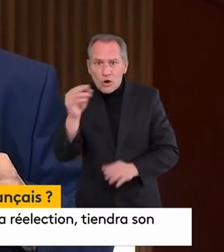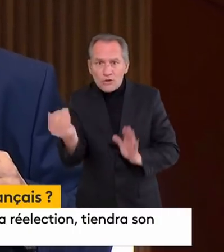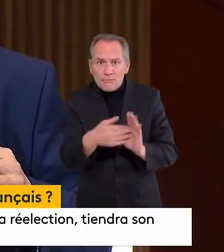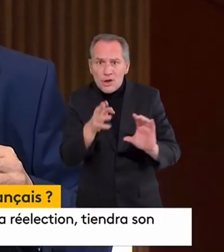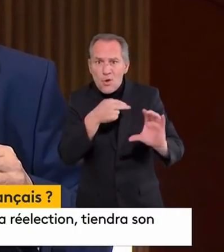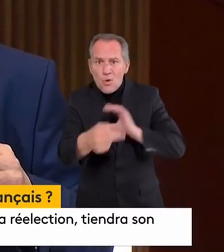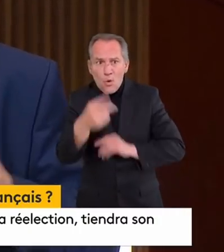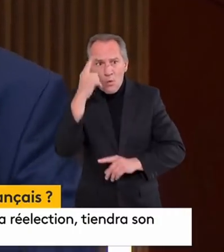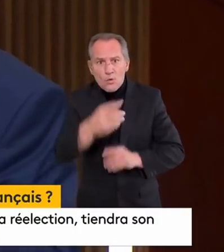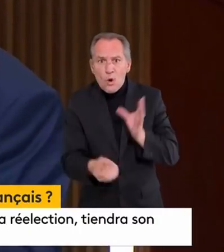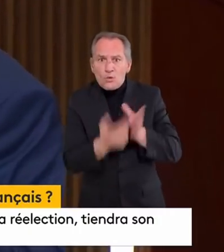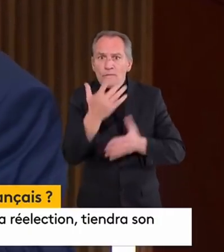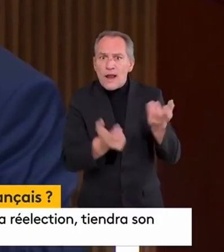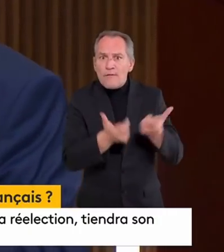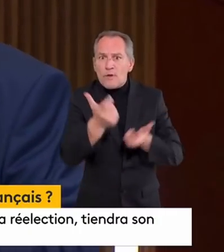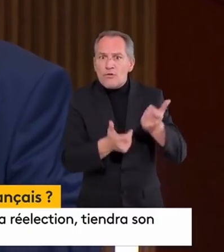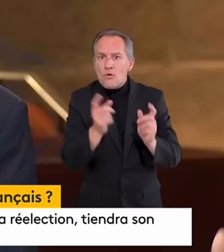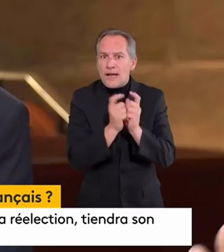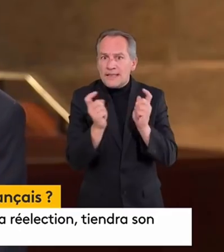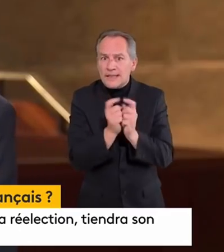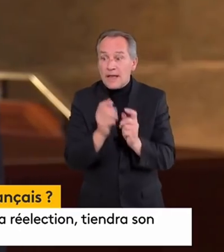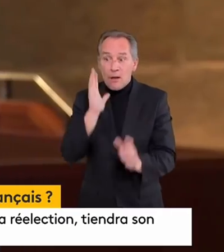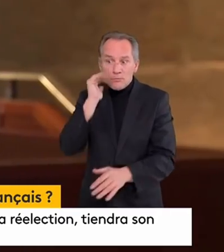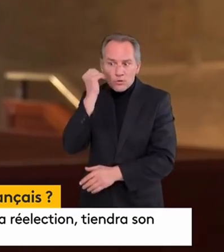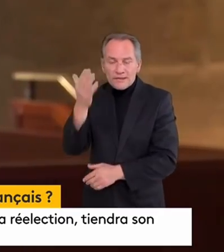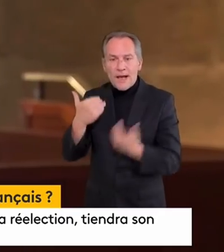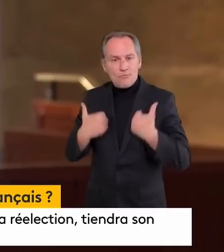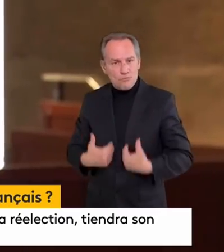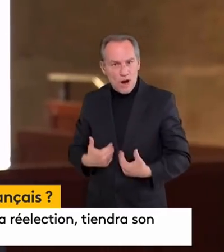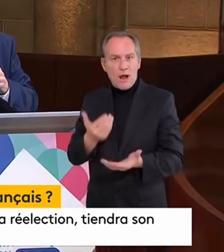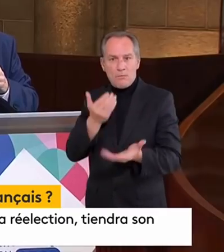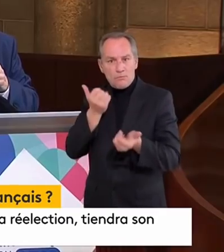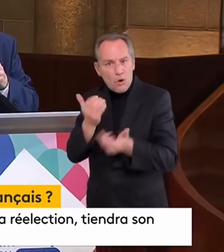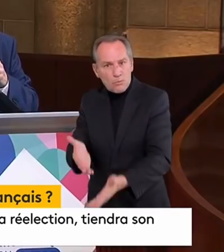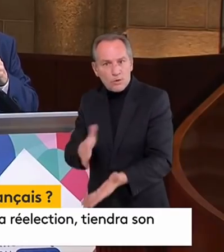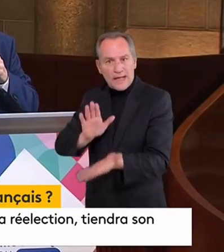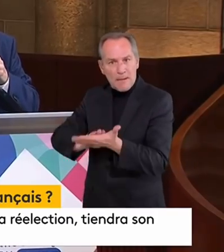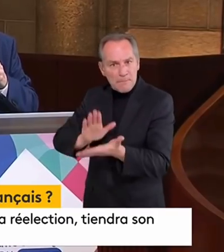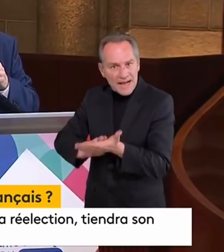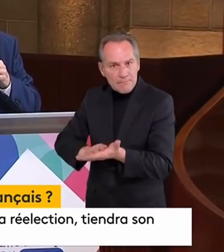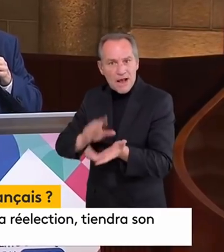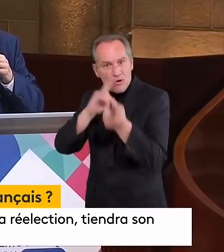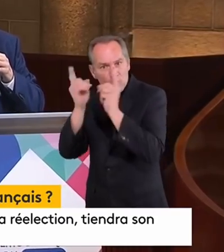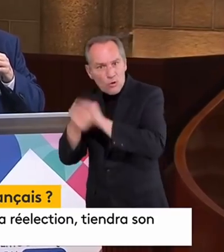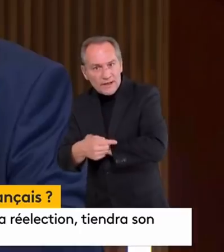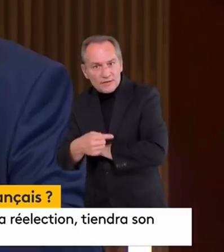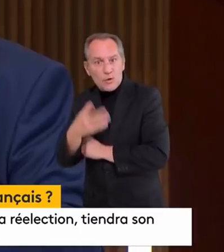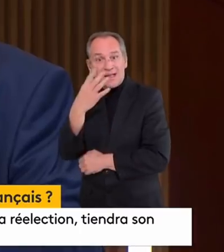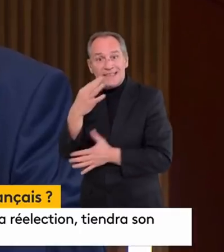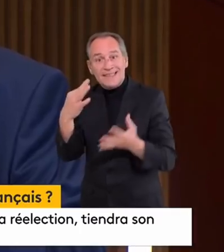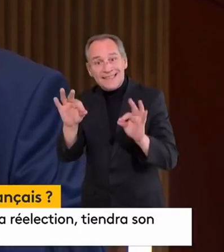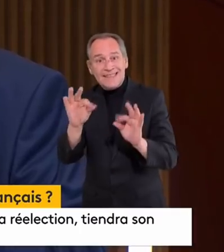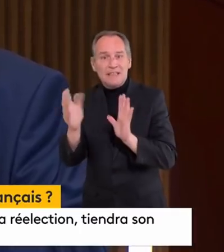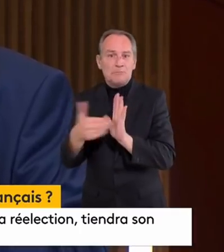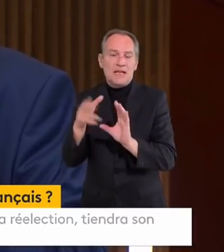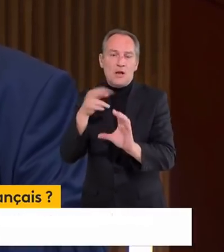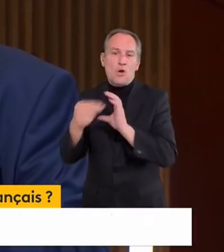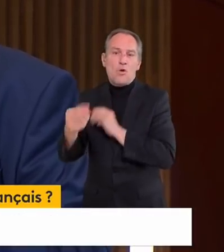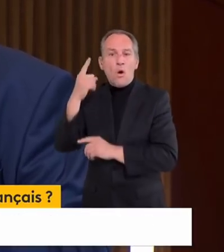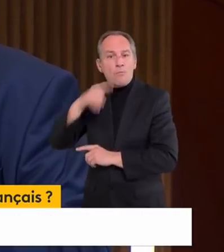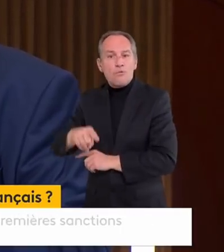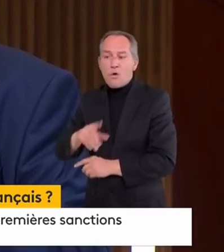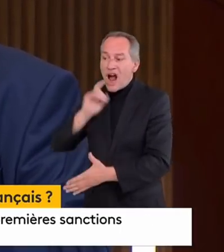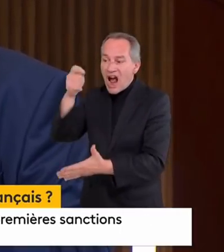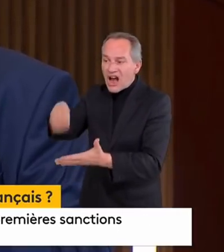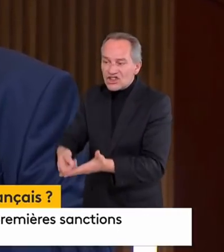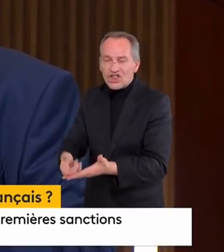possible. Alors justement... Donc je propose une prime à la conversion justement. De 10 000 euros pour l'achat d'un véhicule d'occasion, de